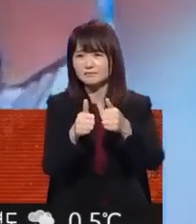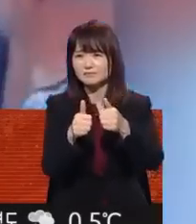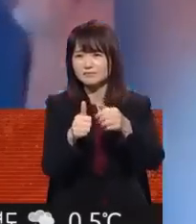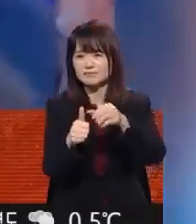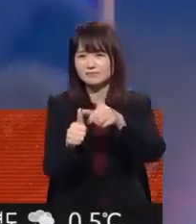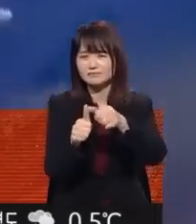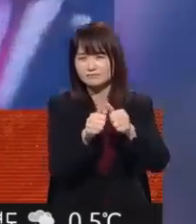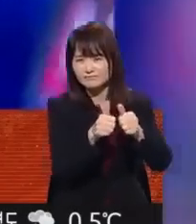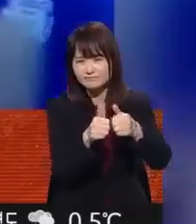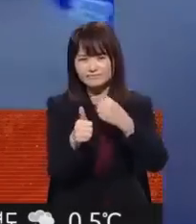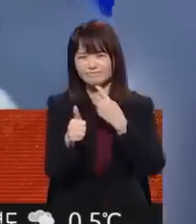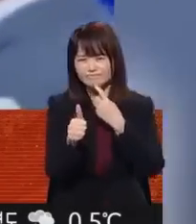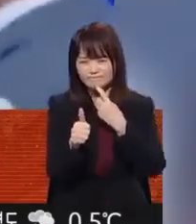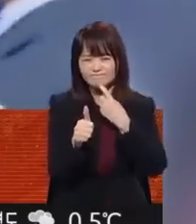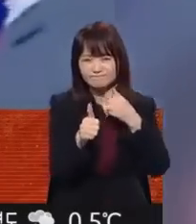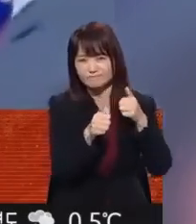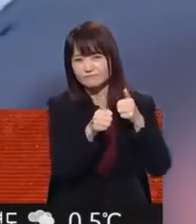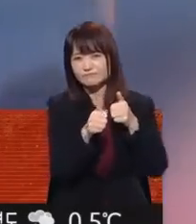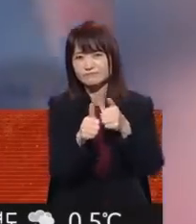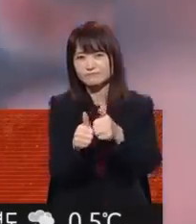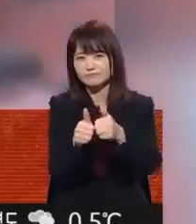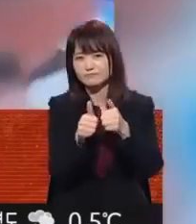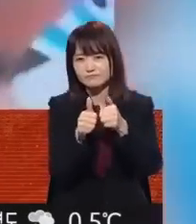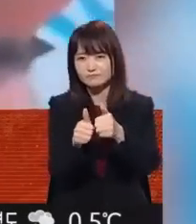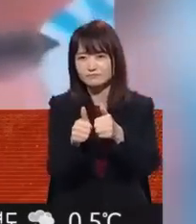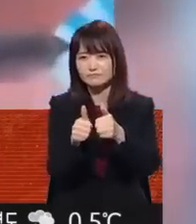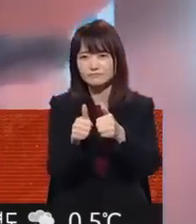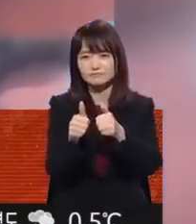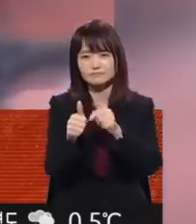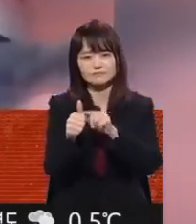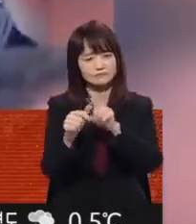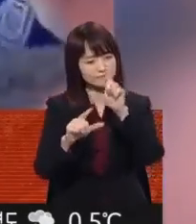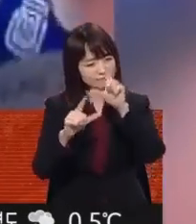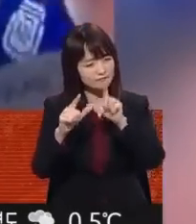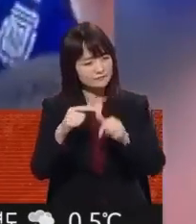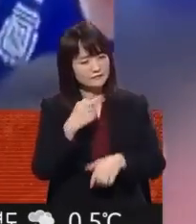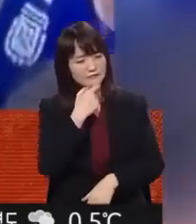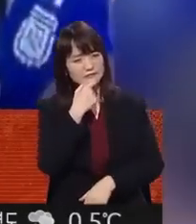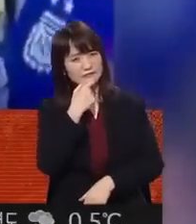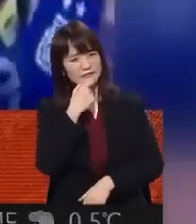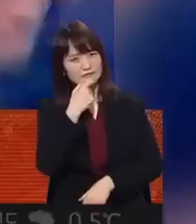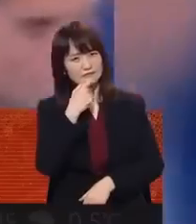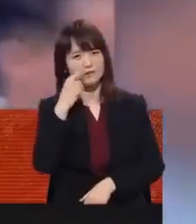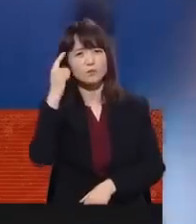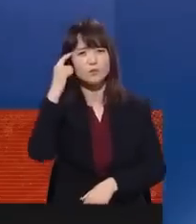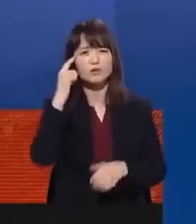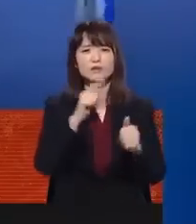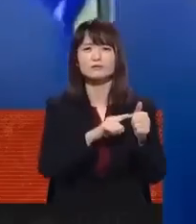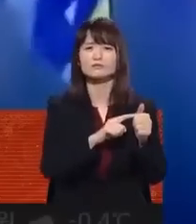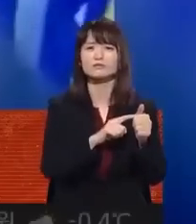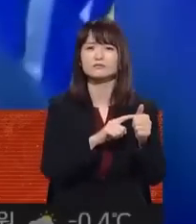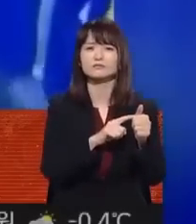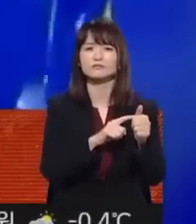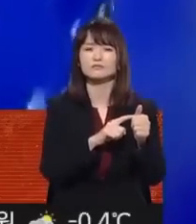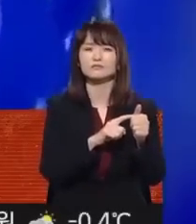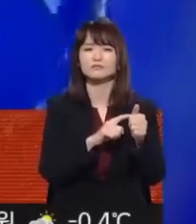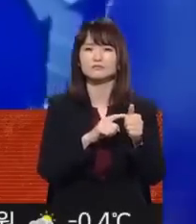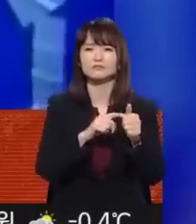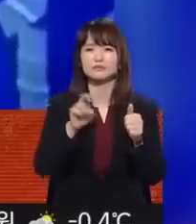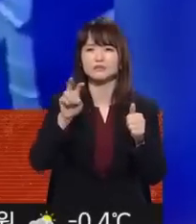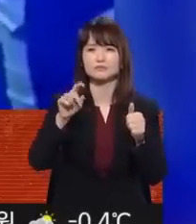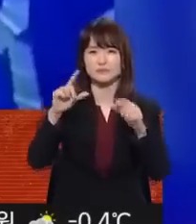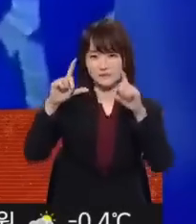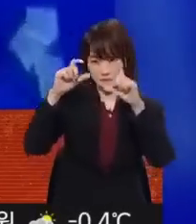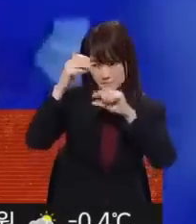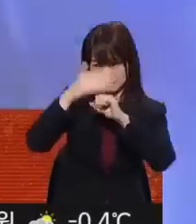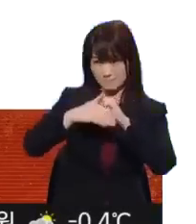등 끈질기게 쫓아갑니다. 그럼 맨날 메시 표정을 보니까 불편한 기색이 역력합니다. 아, 왜 저래? 그러니까요. 이 남성 메시하고 사진